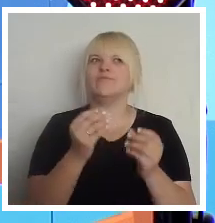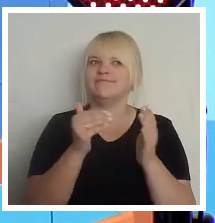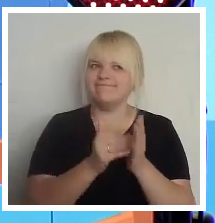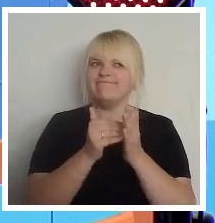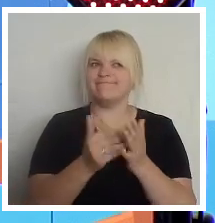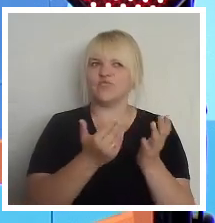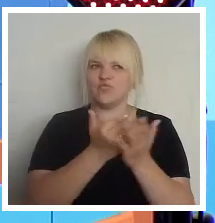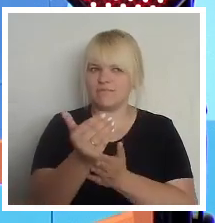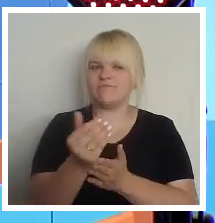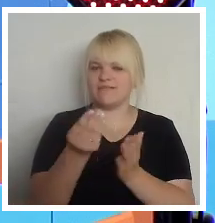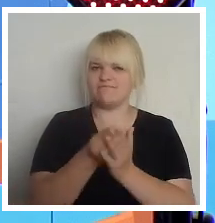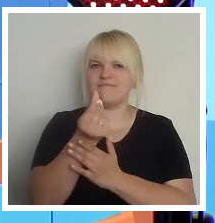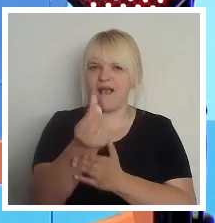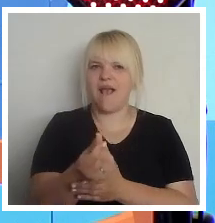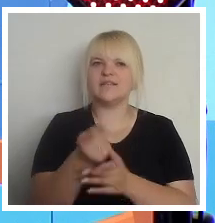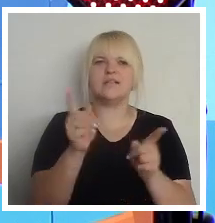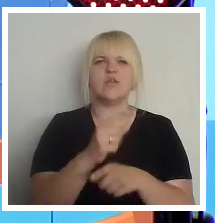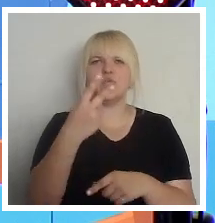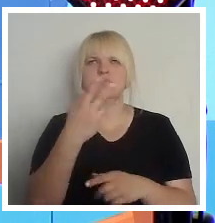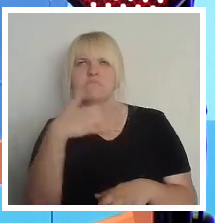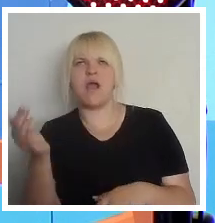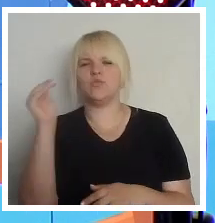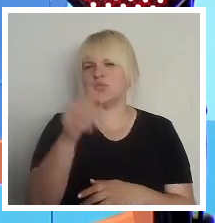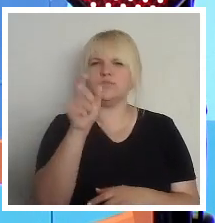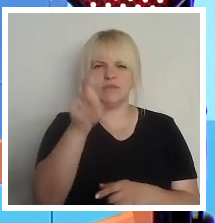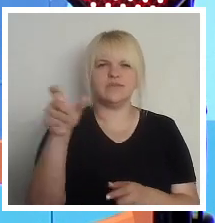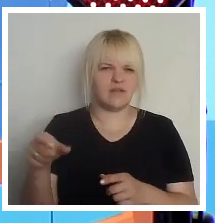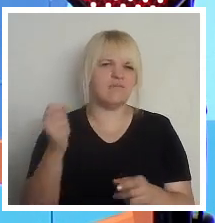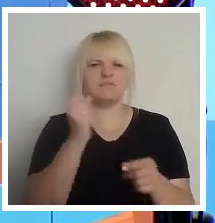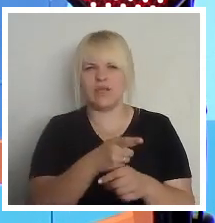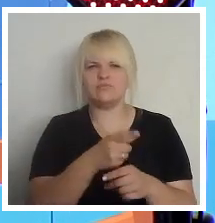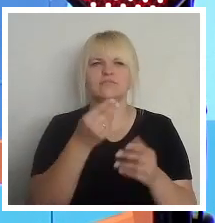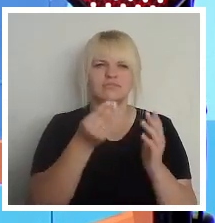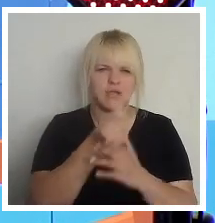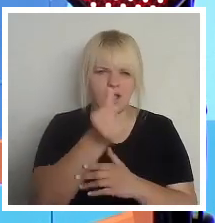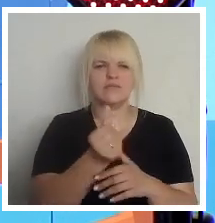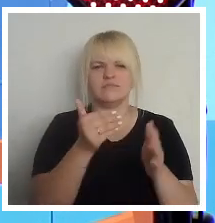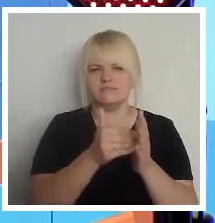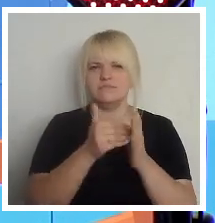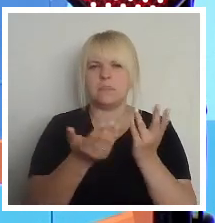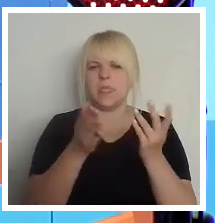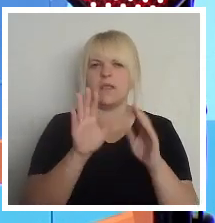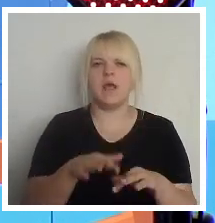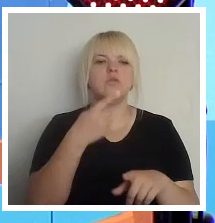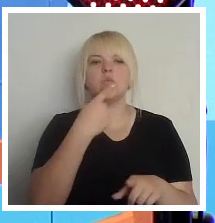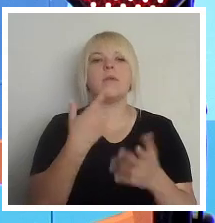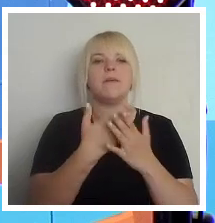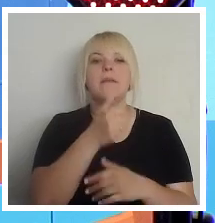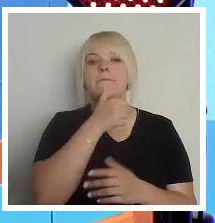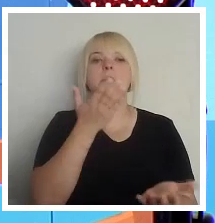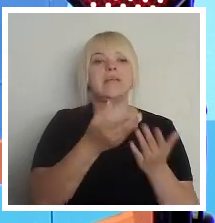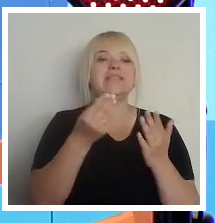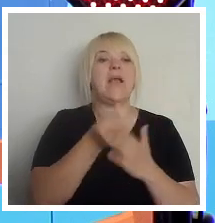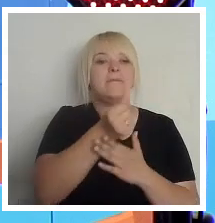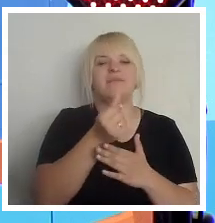Un šobrīd tie 20 pār tūkstoši, kas mums ir, tie ir tie, kas ir palikuši. Ja mēs runātu par tiem, kas ir pamēģinājuši un aizgājuši, tas